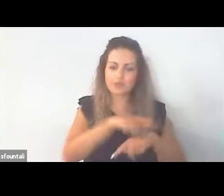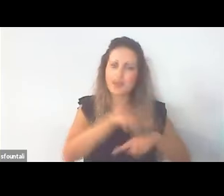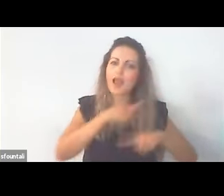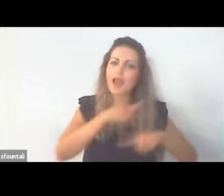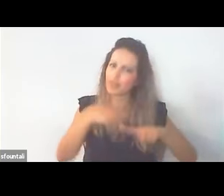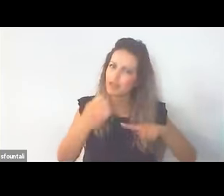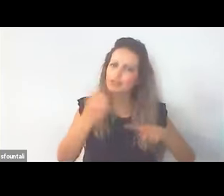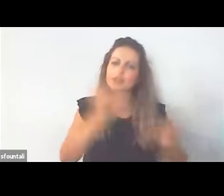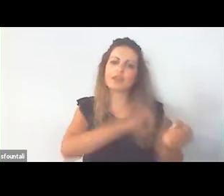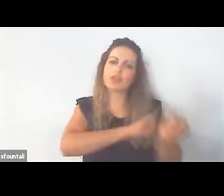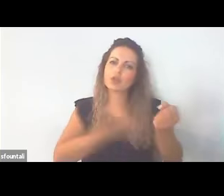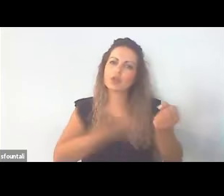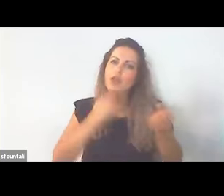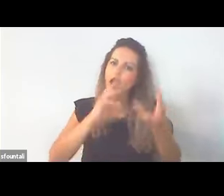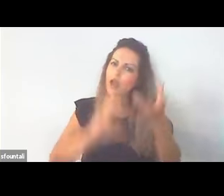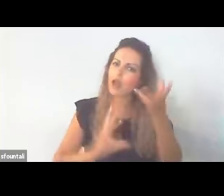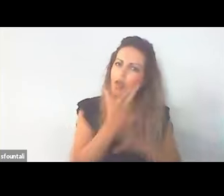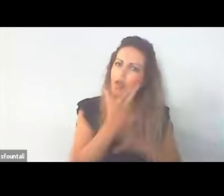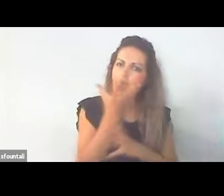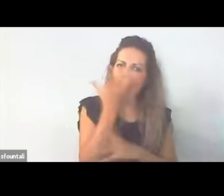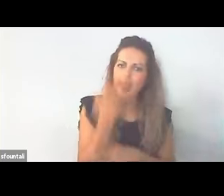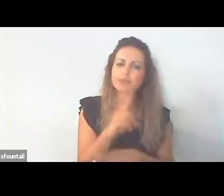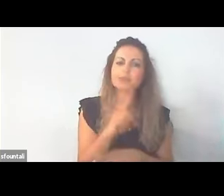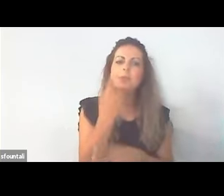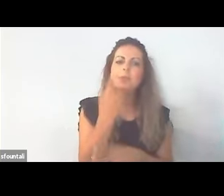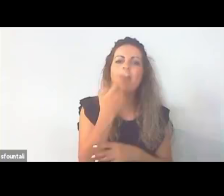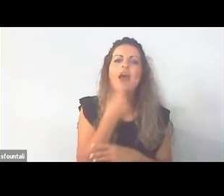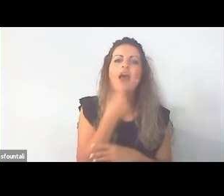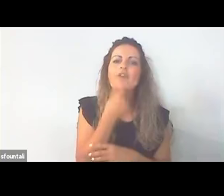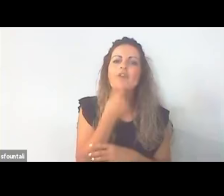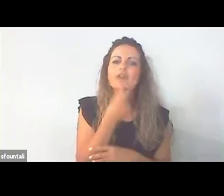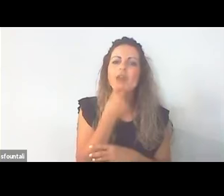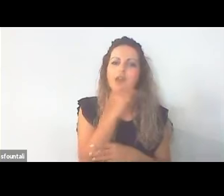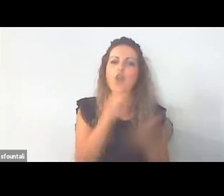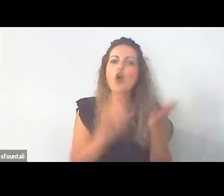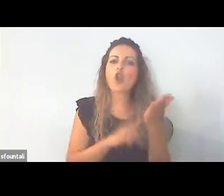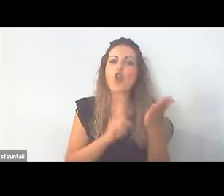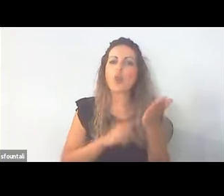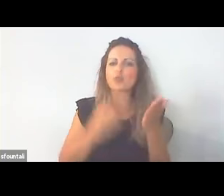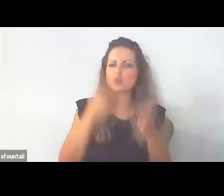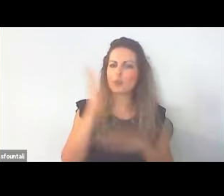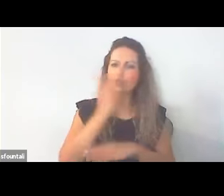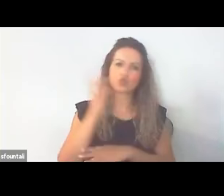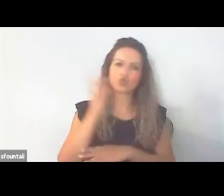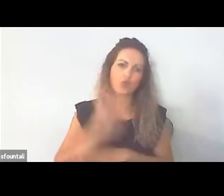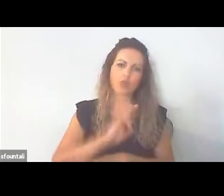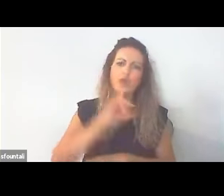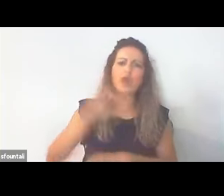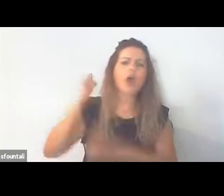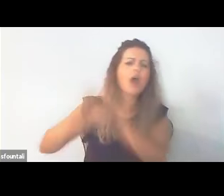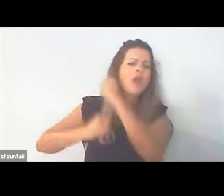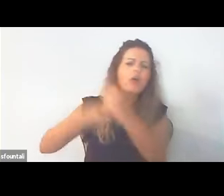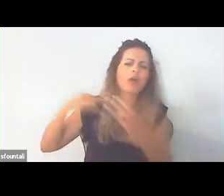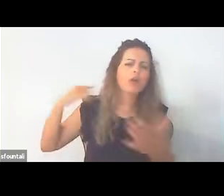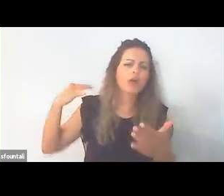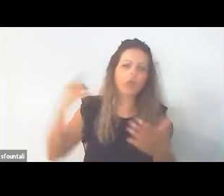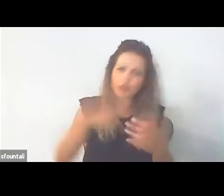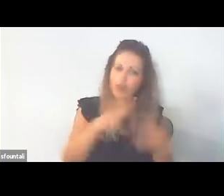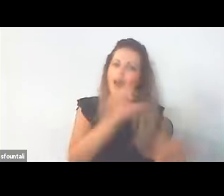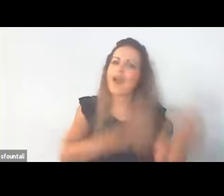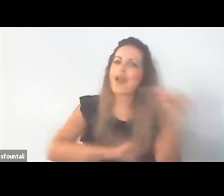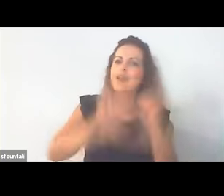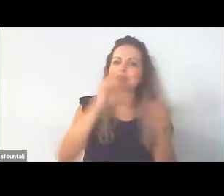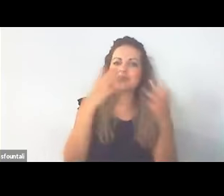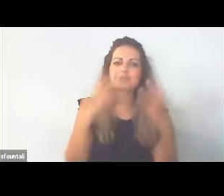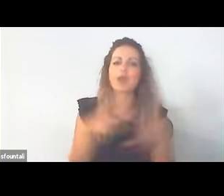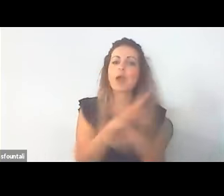της ύπαρξης μιας ευκαιρίας με την αναθεώρηση του ποινικού κώδικα μετά από πολλές δεκαετίες στην Ελλάδα, ώστε να μπορέσει το γυναικείο και το φεμινιστικό κίνημα να